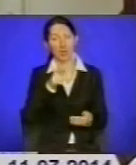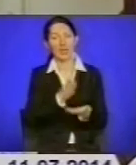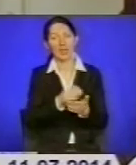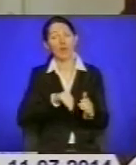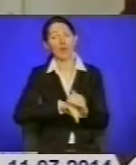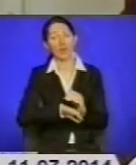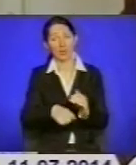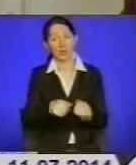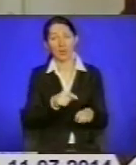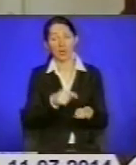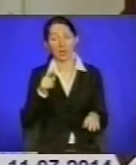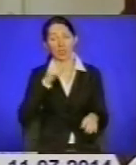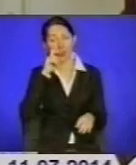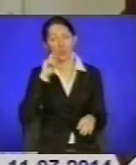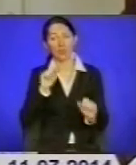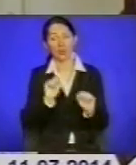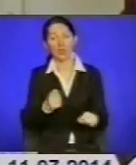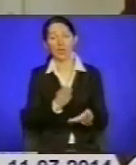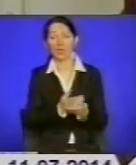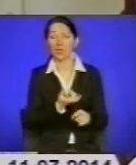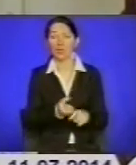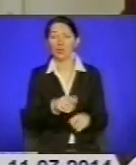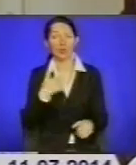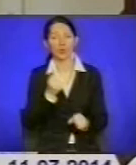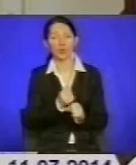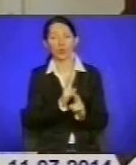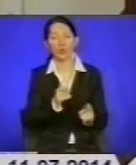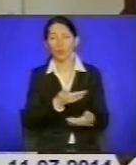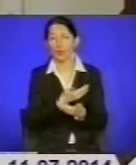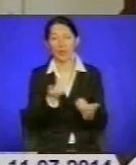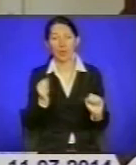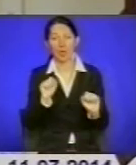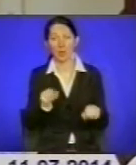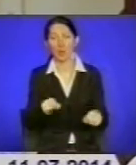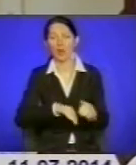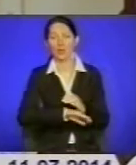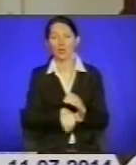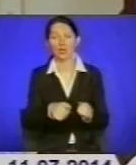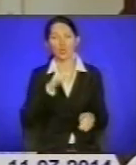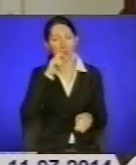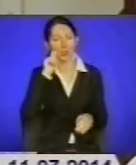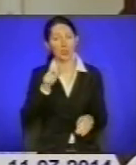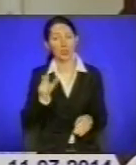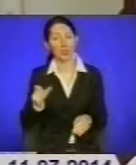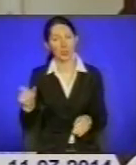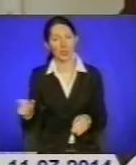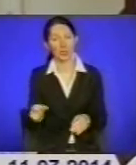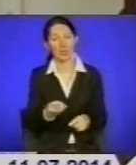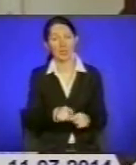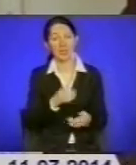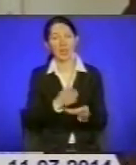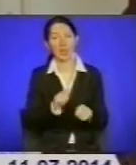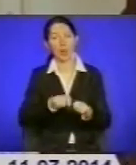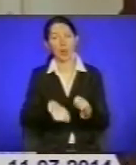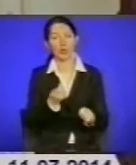І реакція української влади є дуже жорсткою. Ніхто не має права викрадати українських громадян. Це є